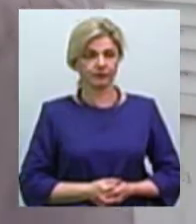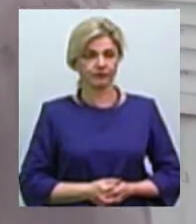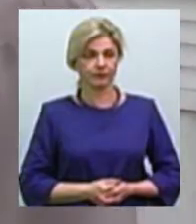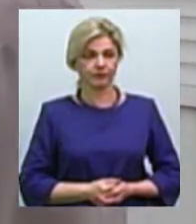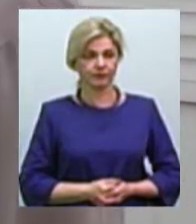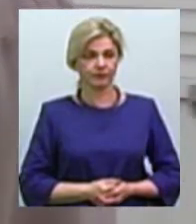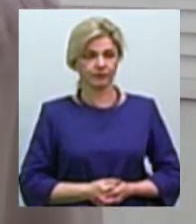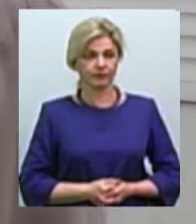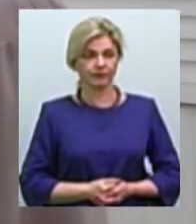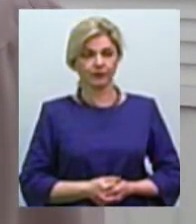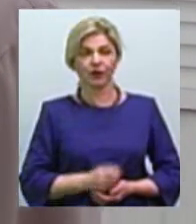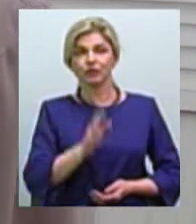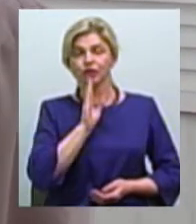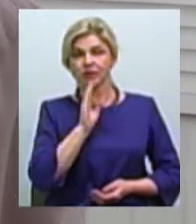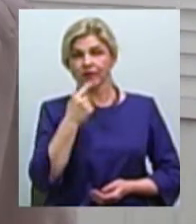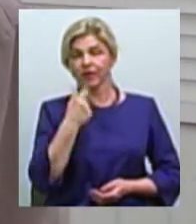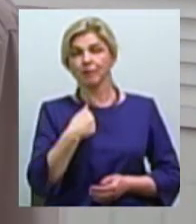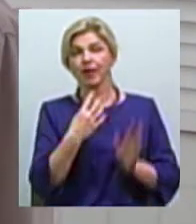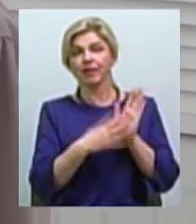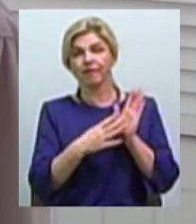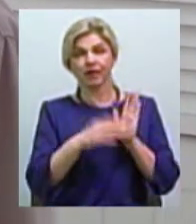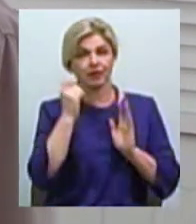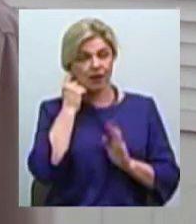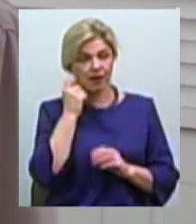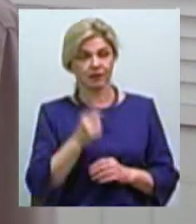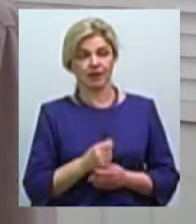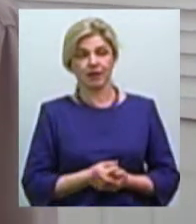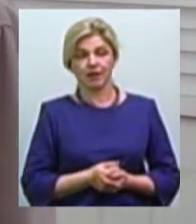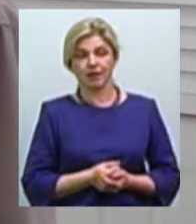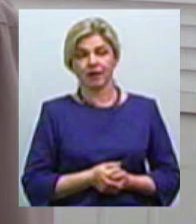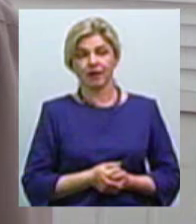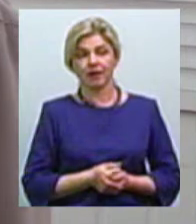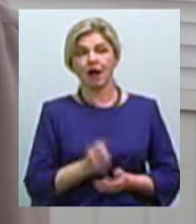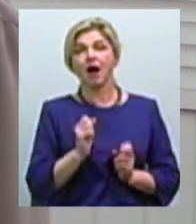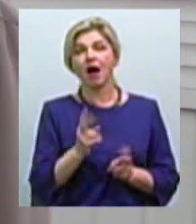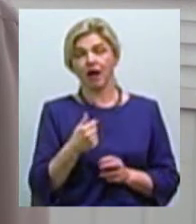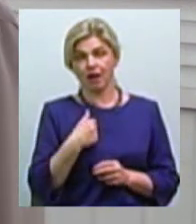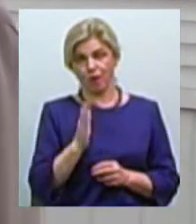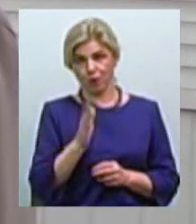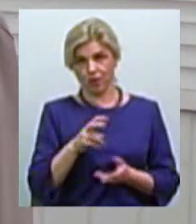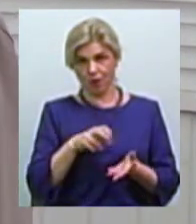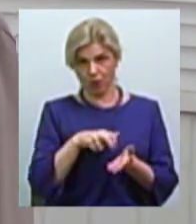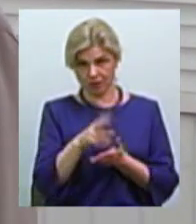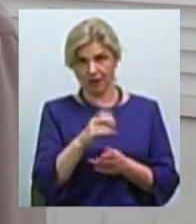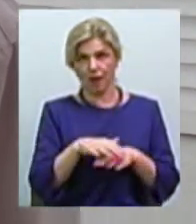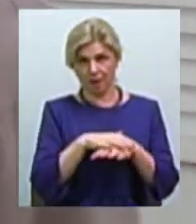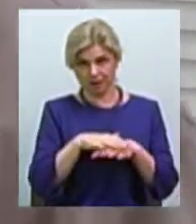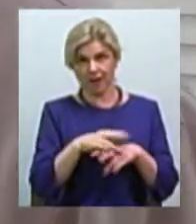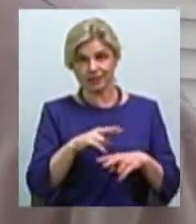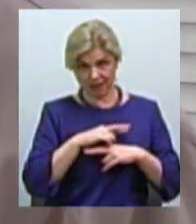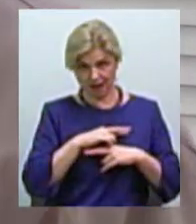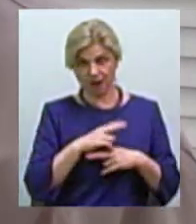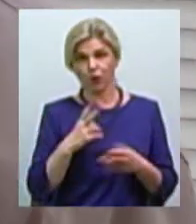Мені 90 років. Я ось вийшла, купила. А як же я буду на базар ходити? Здихати?